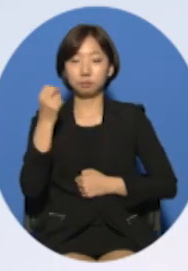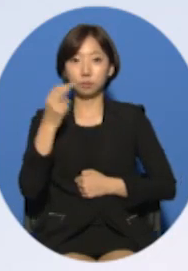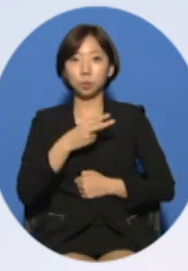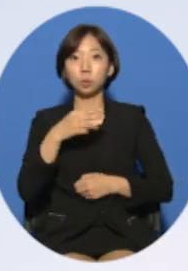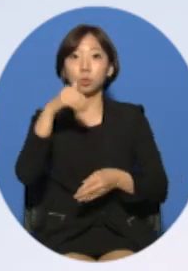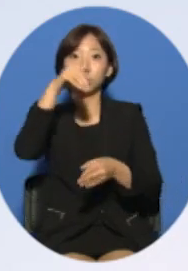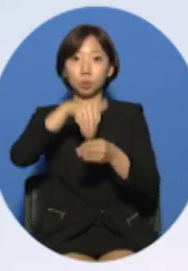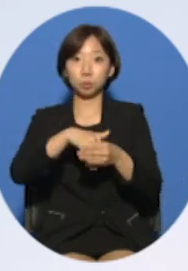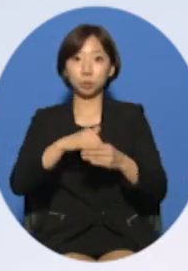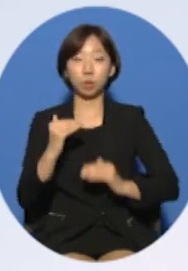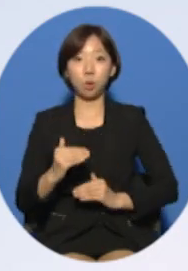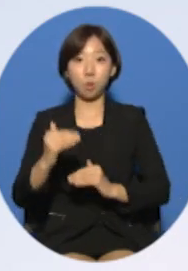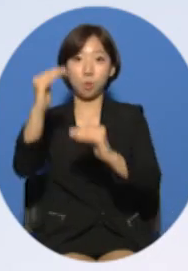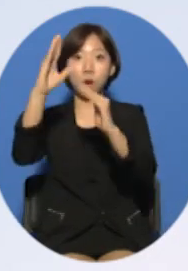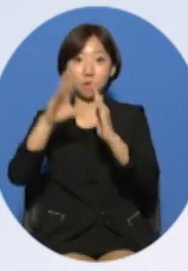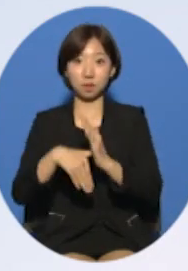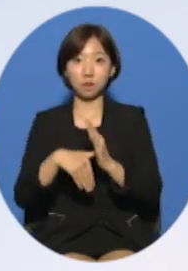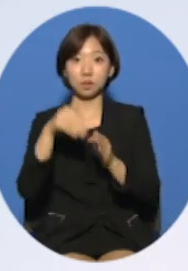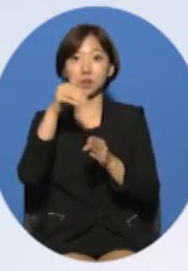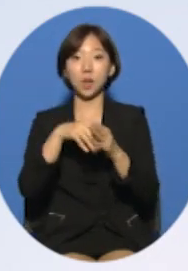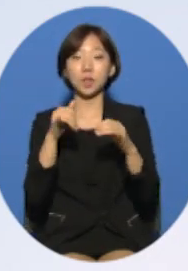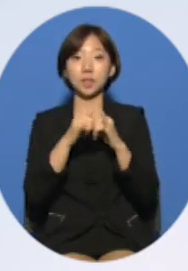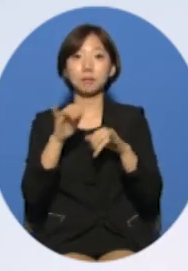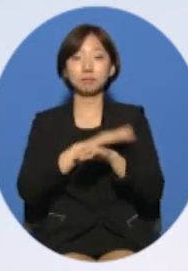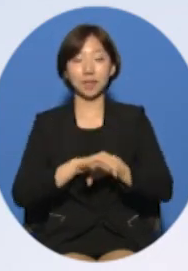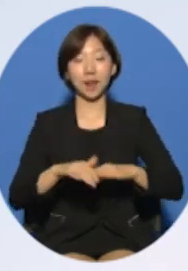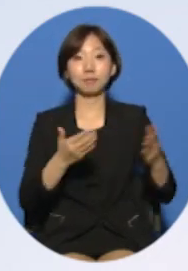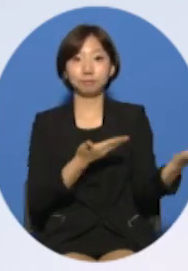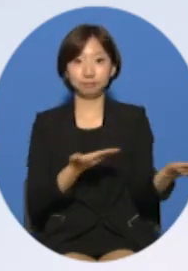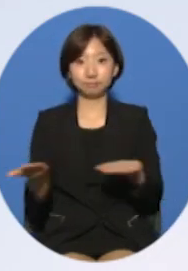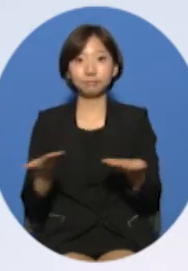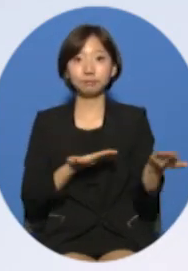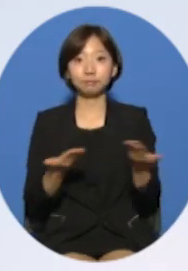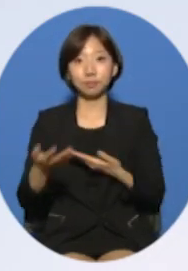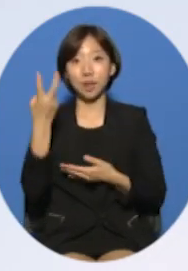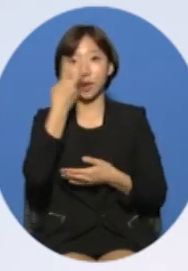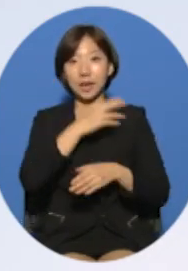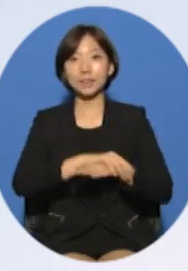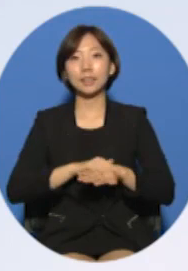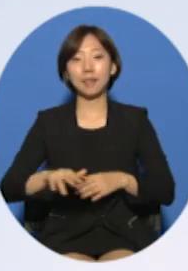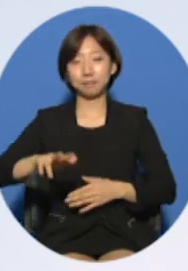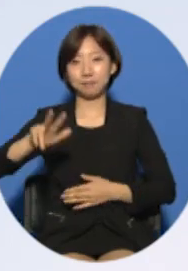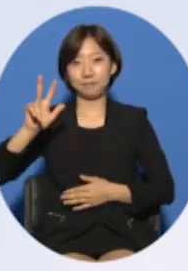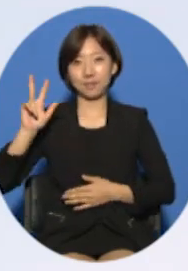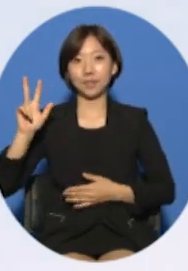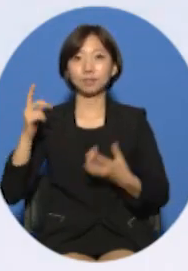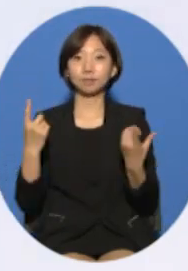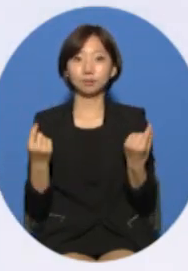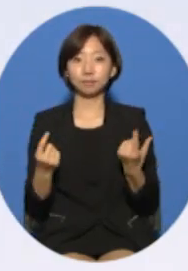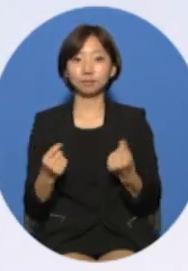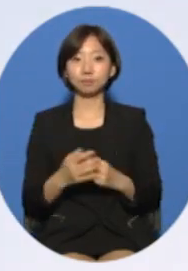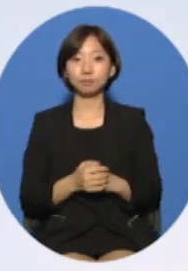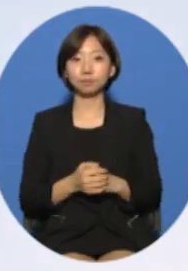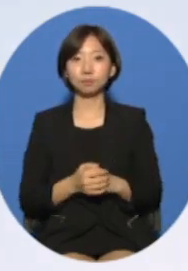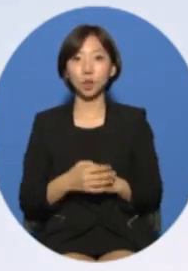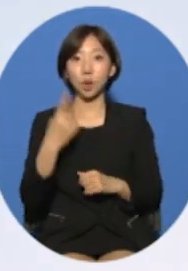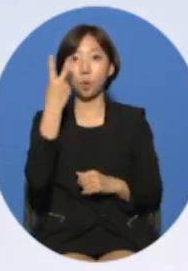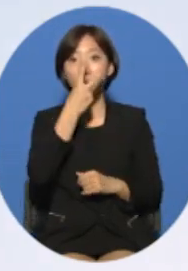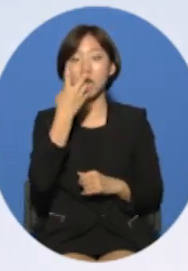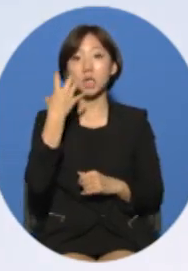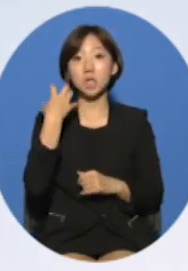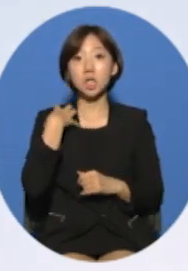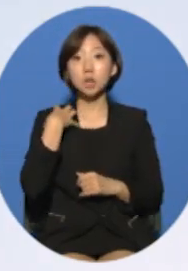과정에서 선거인들을 잘 이렇게 안내해서 네. 투표 관리를 잘 하겠다는 선서를 하는 겁니다. 저 관리 감독의 주체는